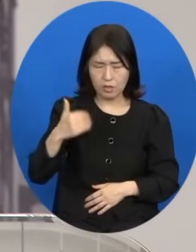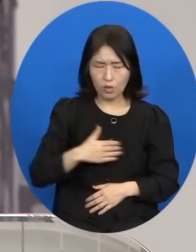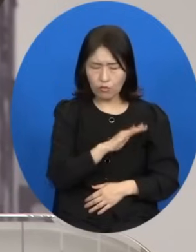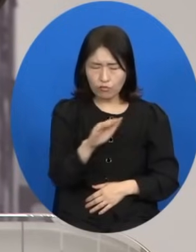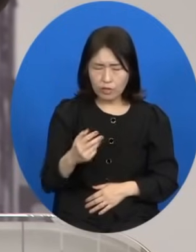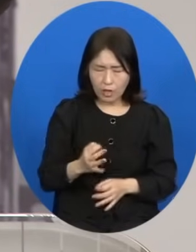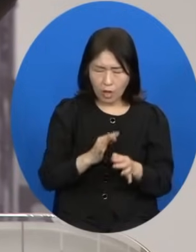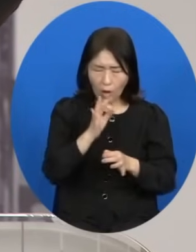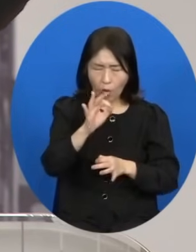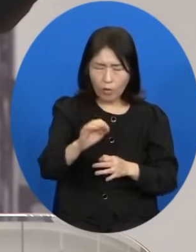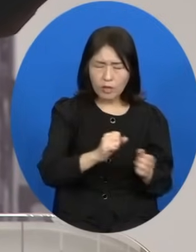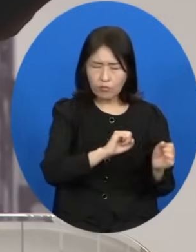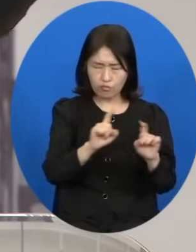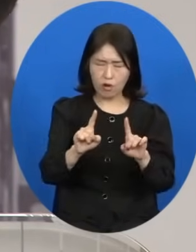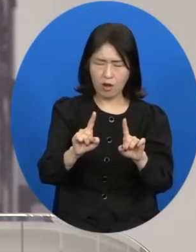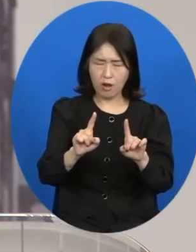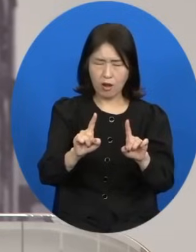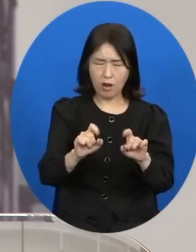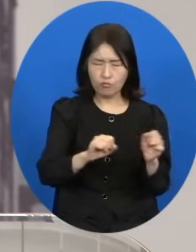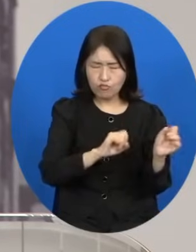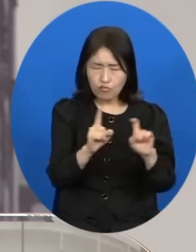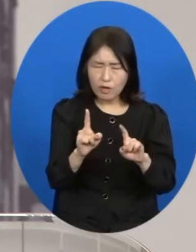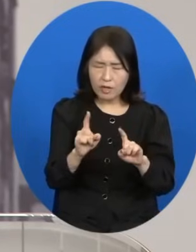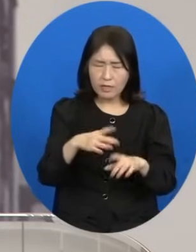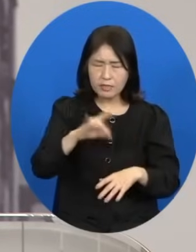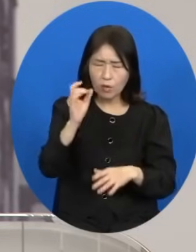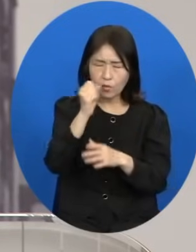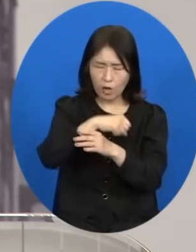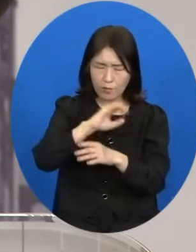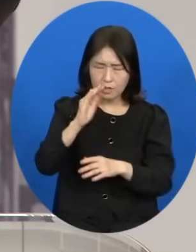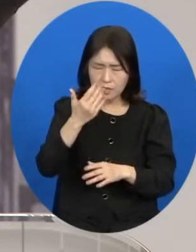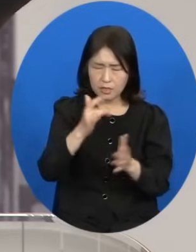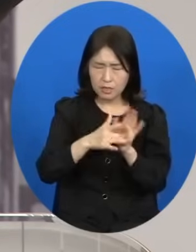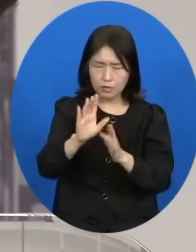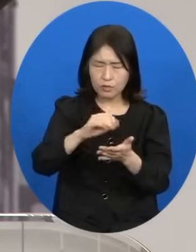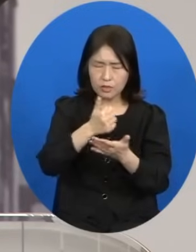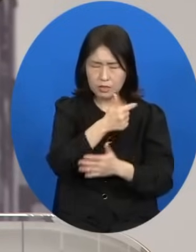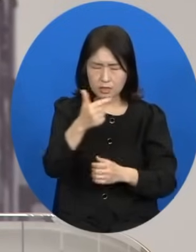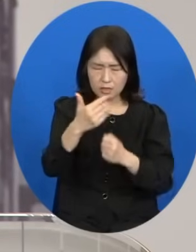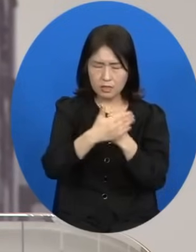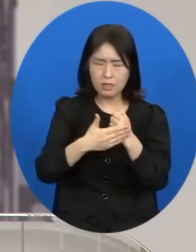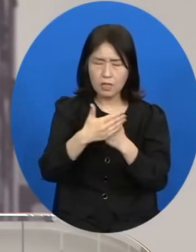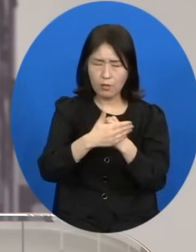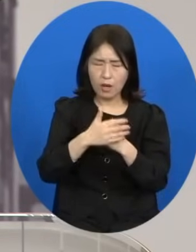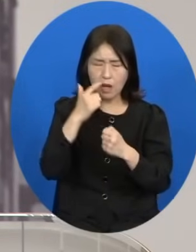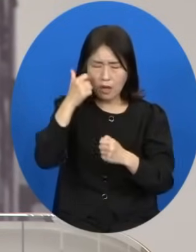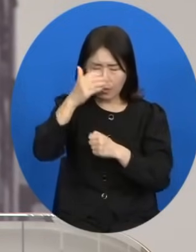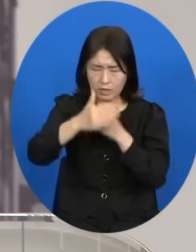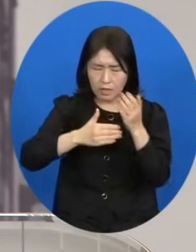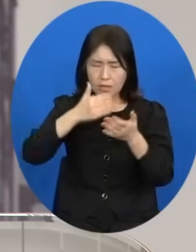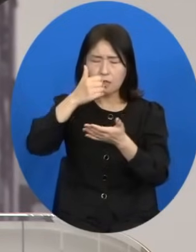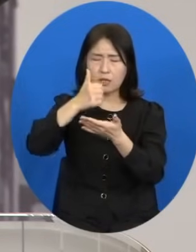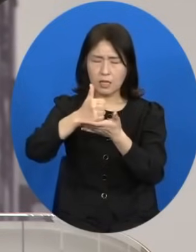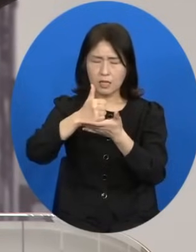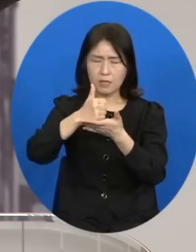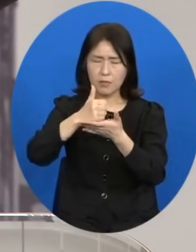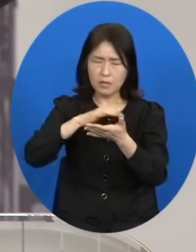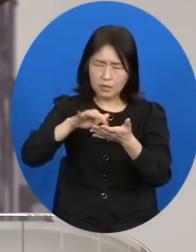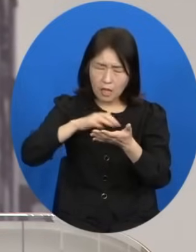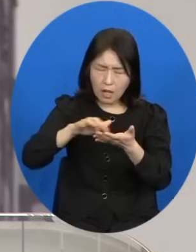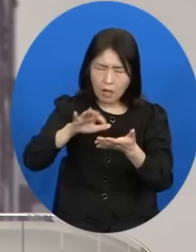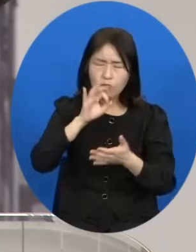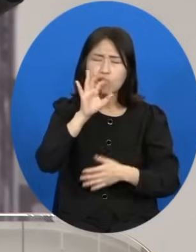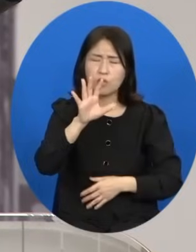영원한 부활이요 부활의 첫 열매가 되신 예수 그리스도의 크신 은혜와 아버지 하나님의 측량할 수